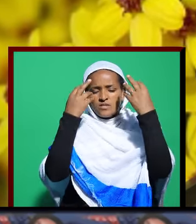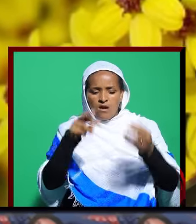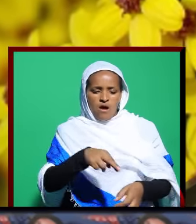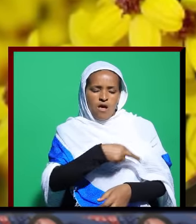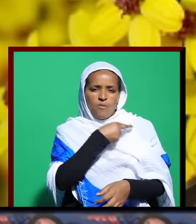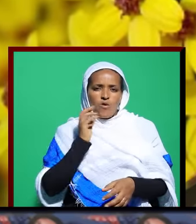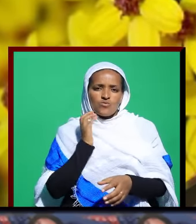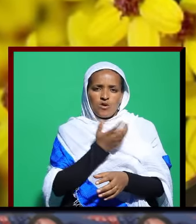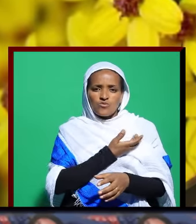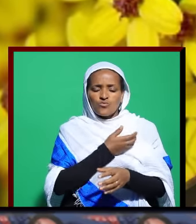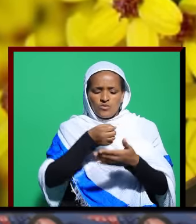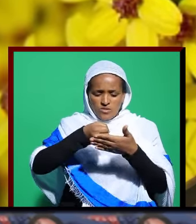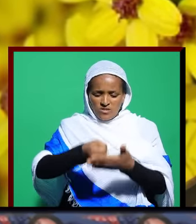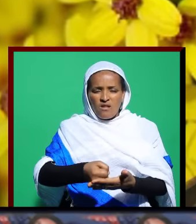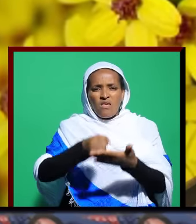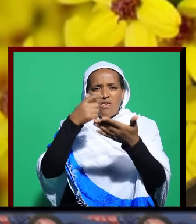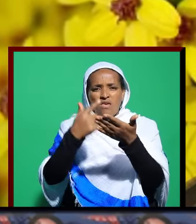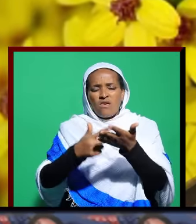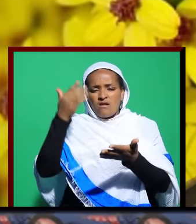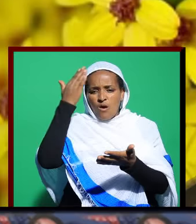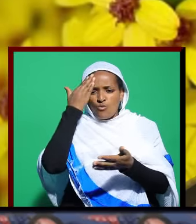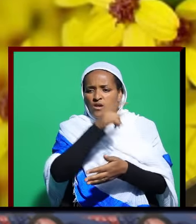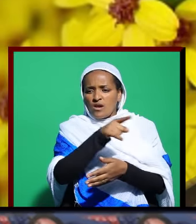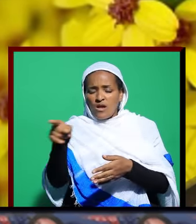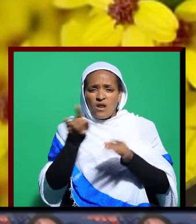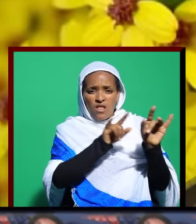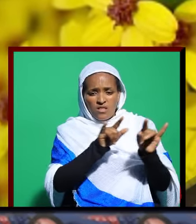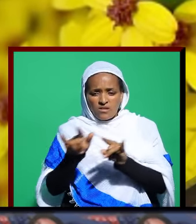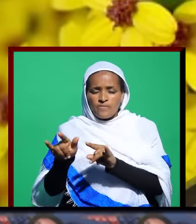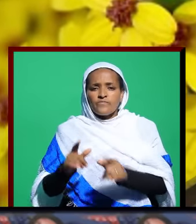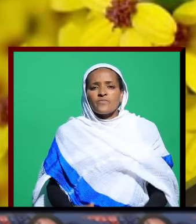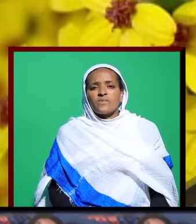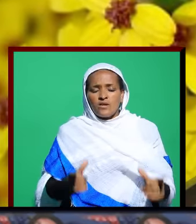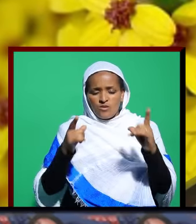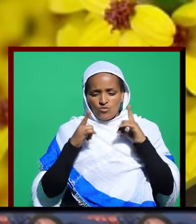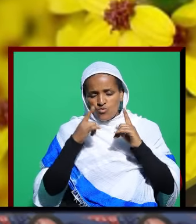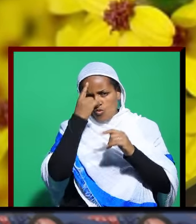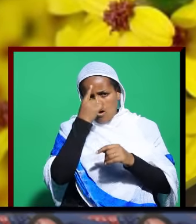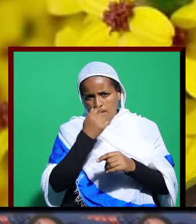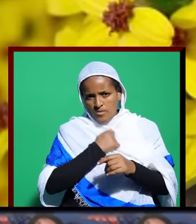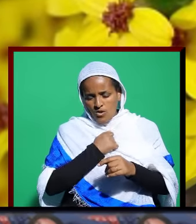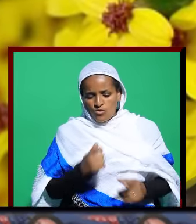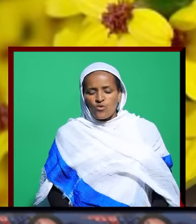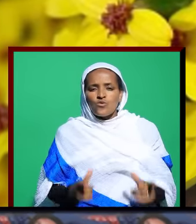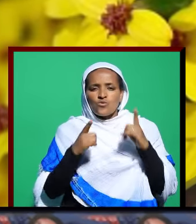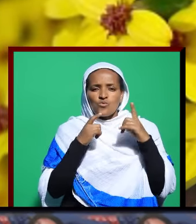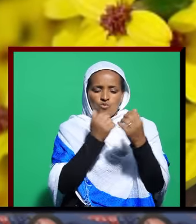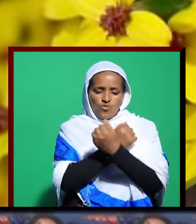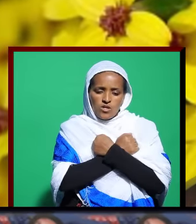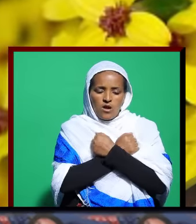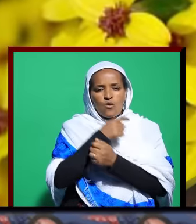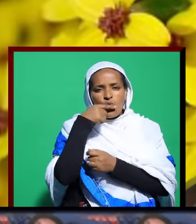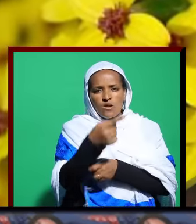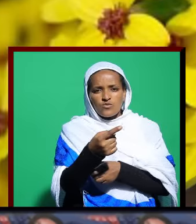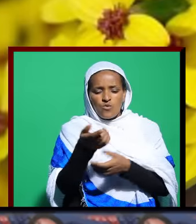እንዲበዛላችሁ፣ ሃይማኖታችሁ እንዲጸናላችሁ ይህንን አውቄ ከእናንተ ዘንድ እንድኖር አምናለሁ፣ ልኖር